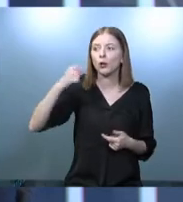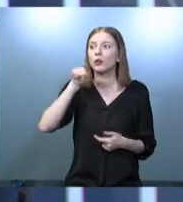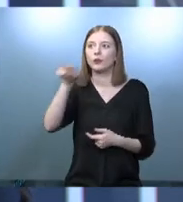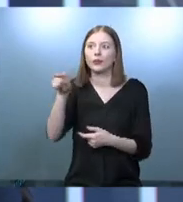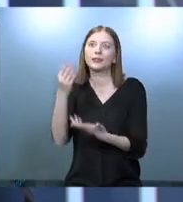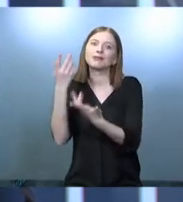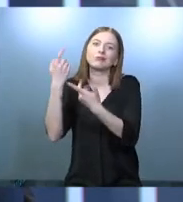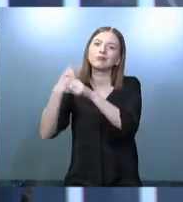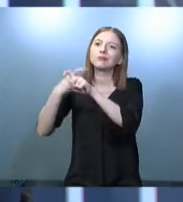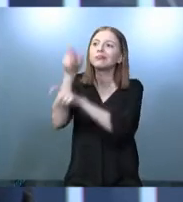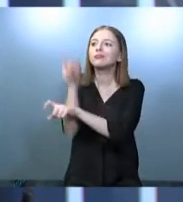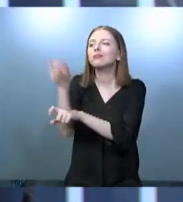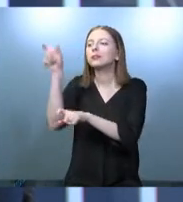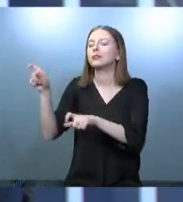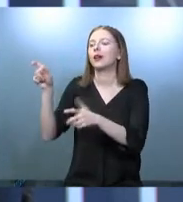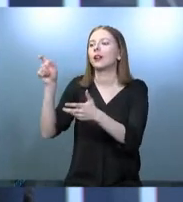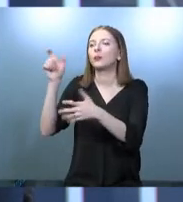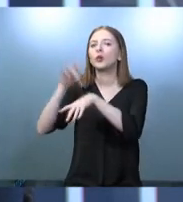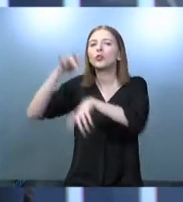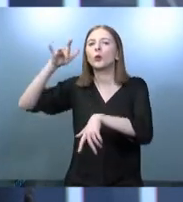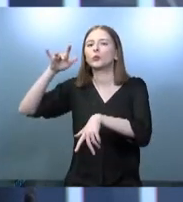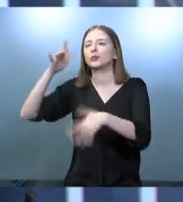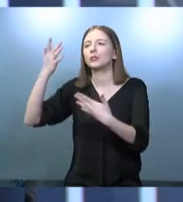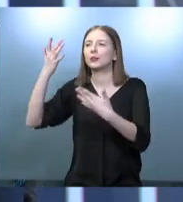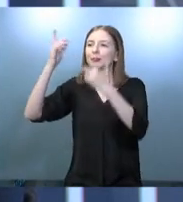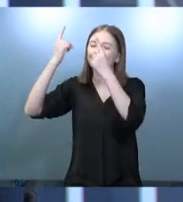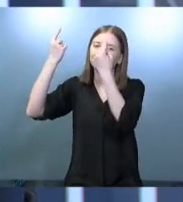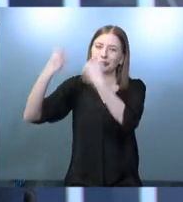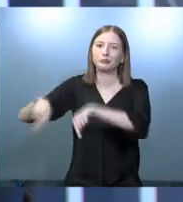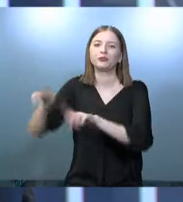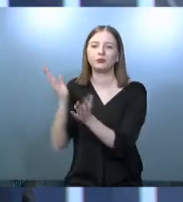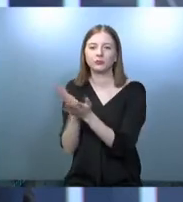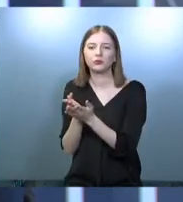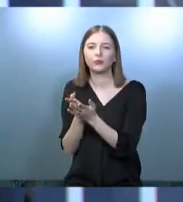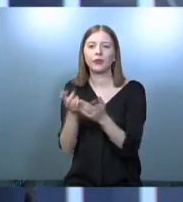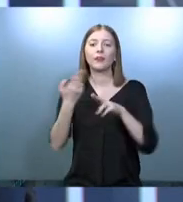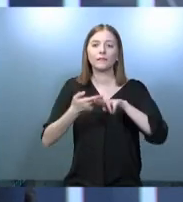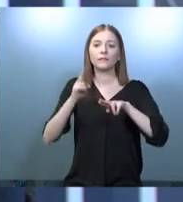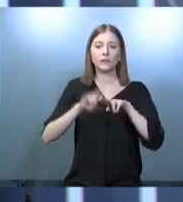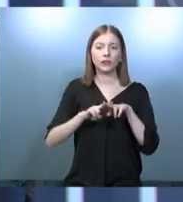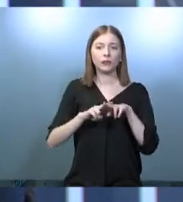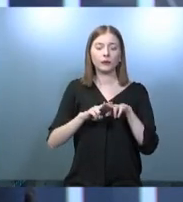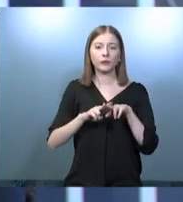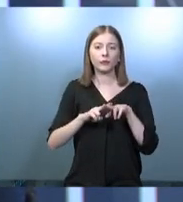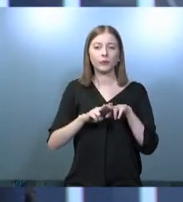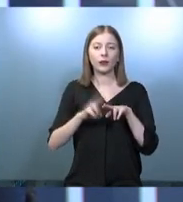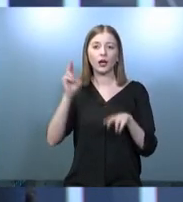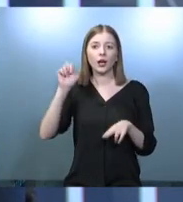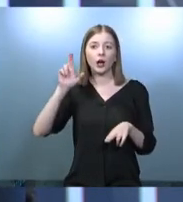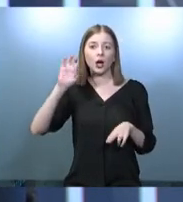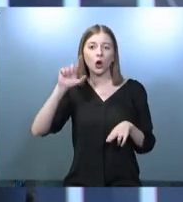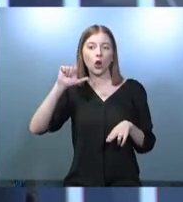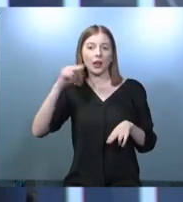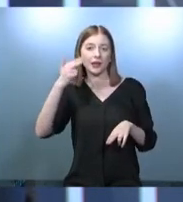reikalinga mums keistis patiem. Ir šitoje vietoje pas mus mūsų lyderis yra Karolina